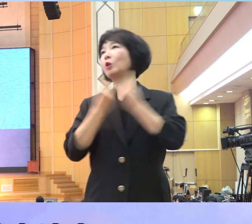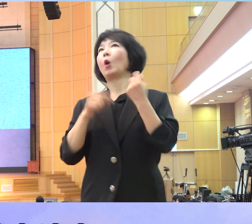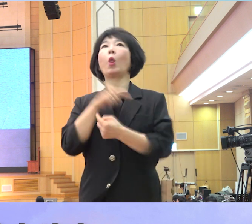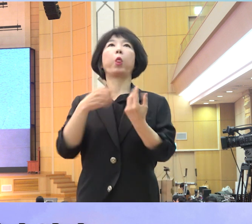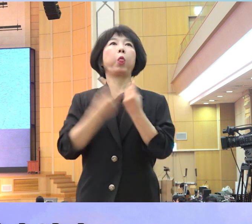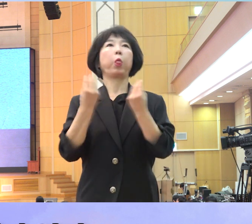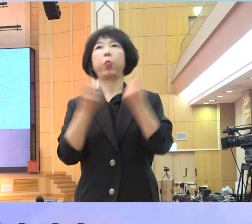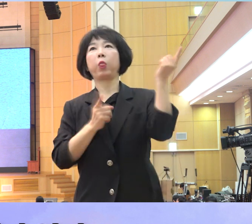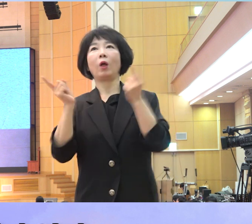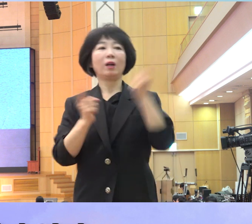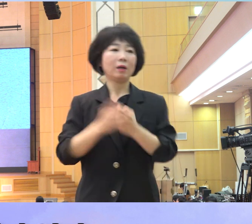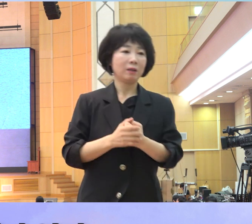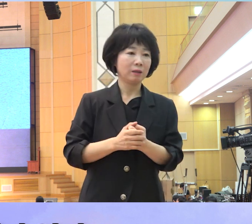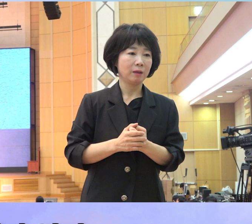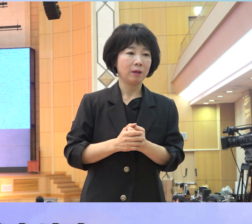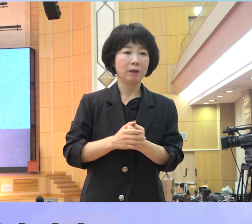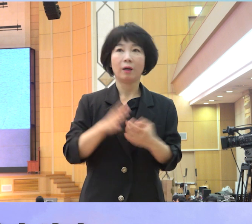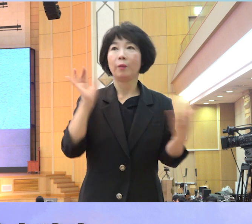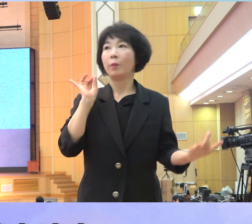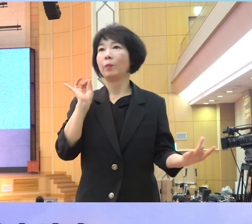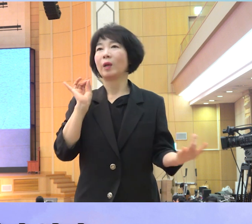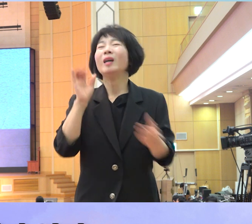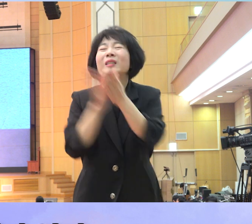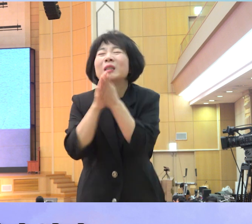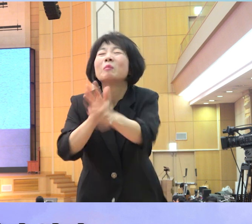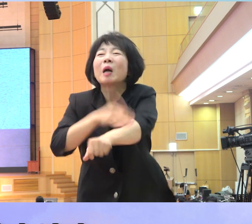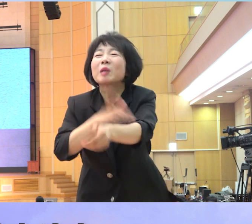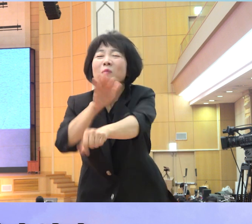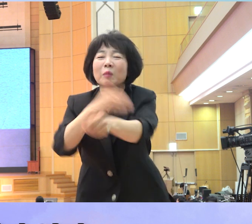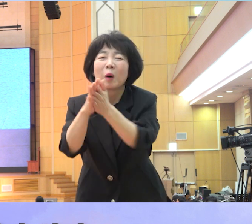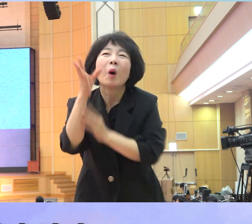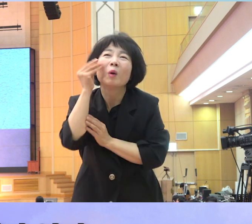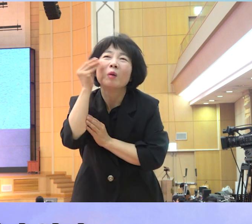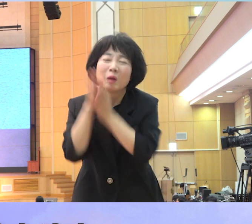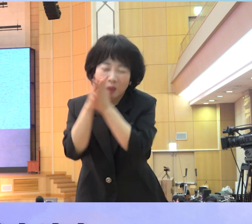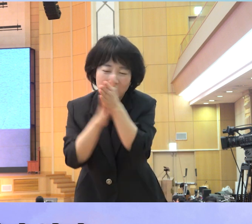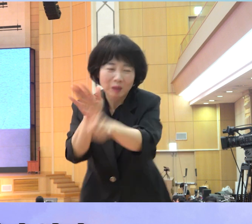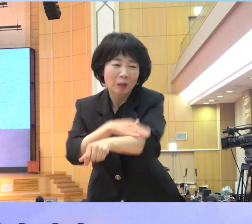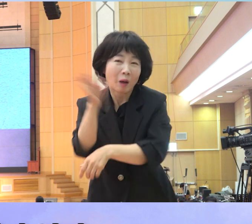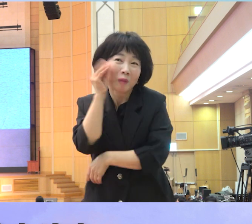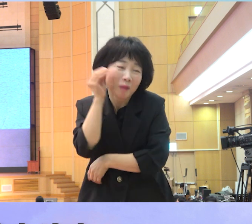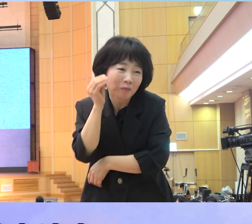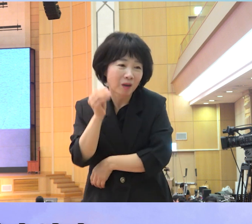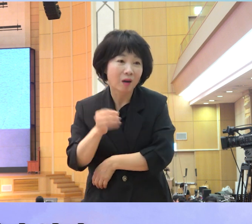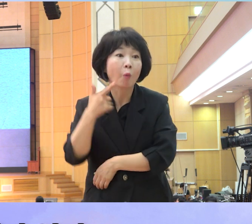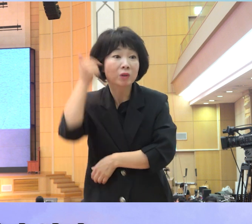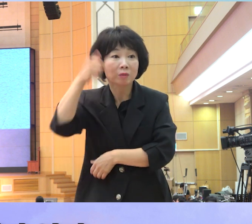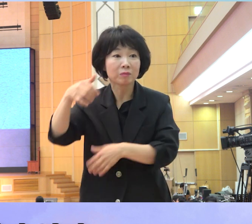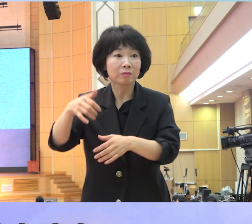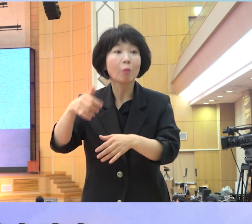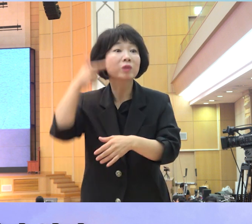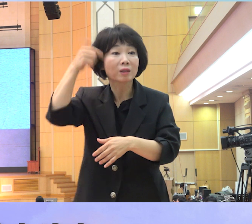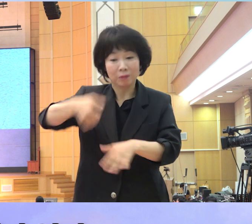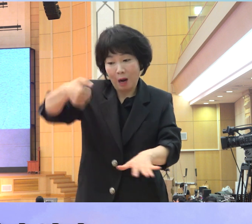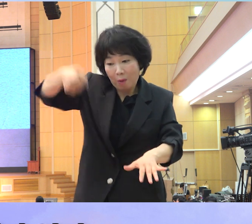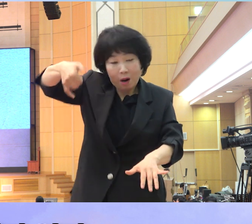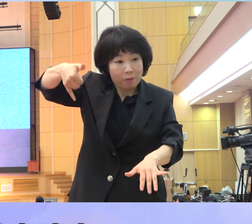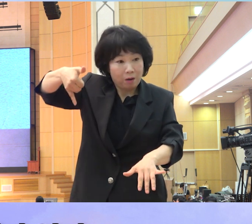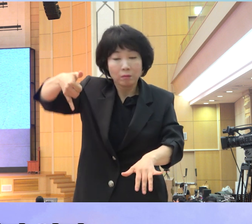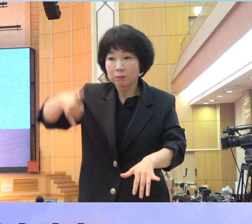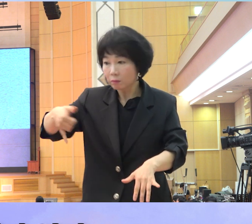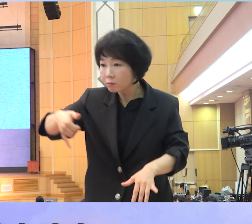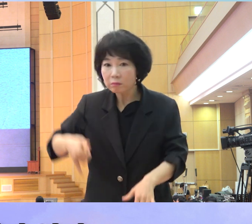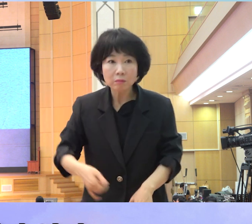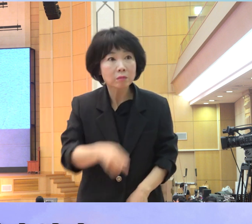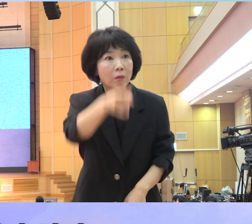잘못했습니다. 아무 말도 안 하는데. 근데 목사님 지금 신방 가시는 중이었거든. 저기 성경 가방 들고 저한테